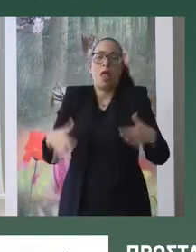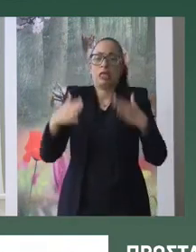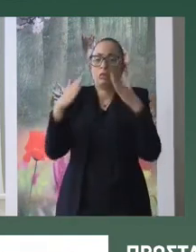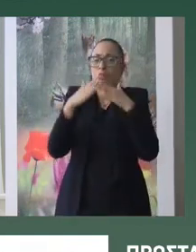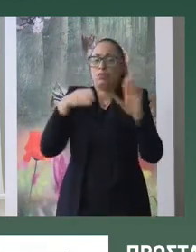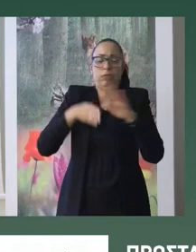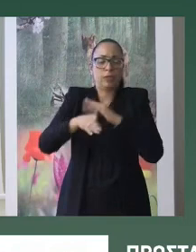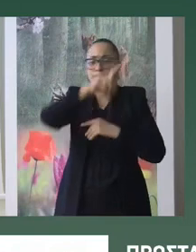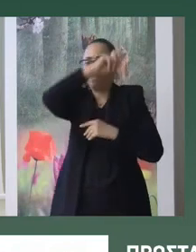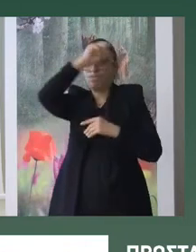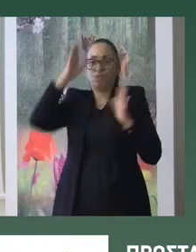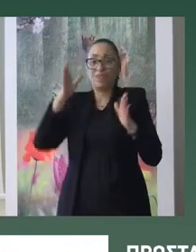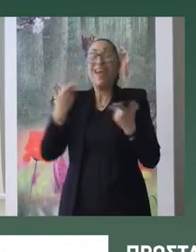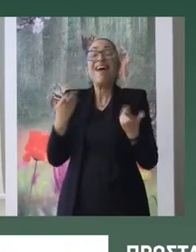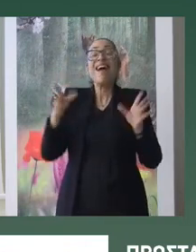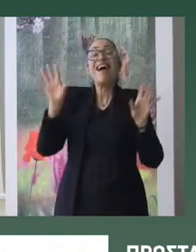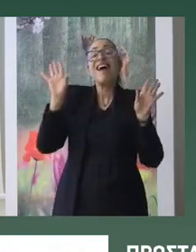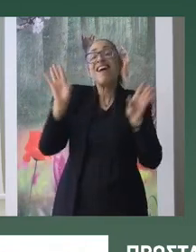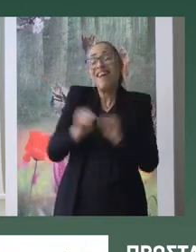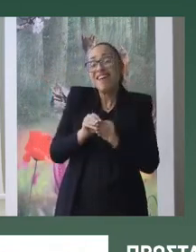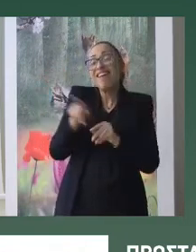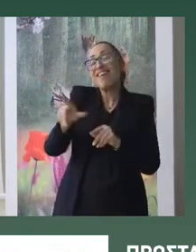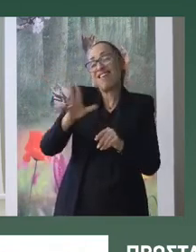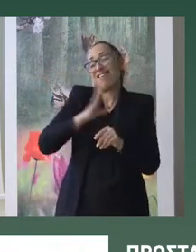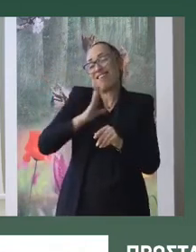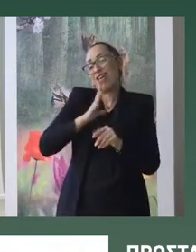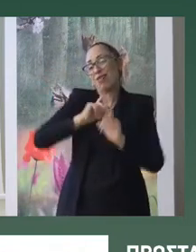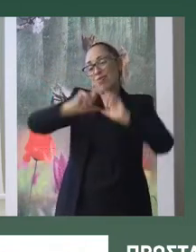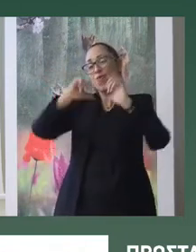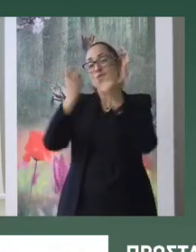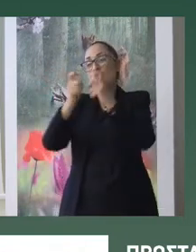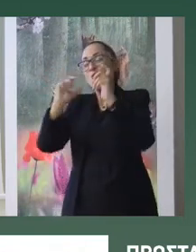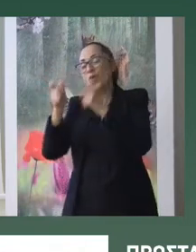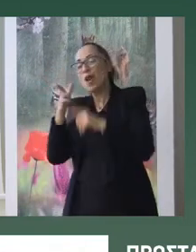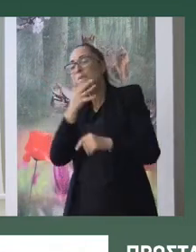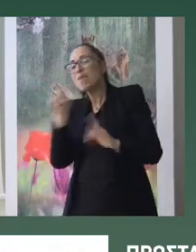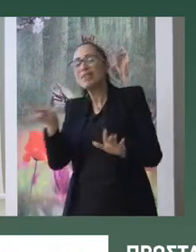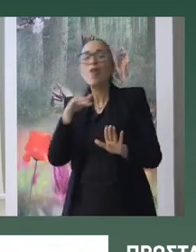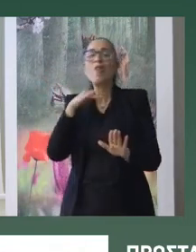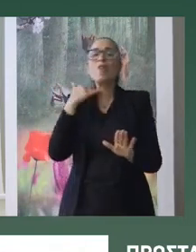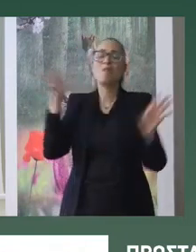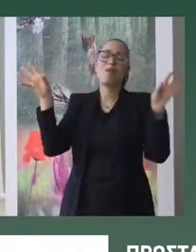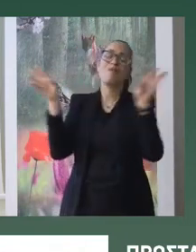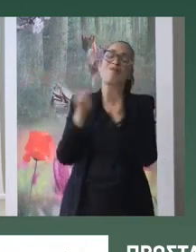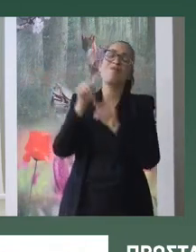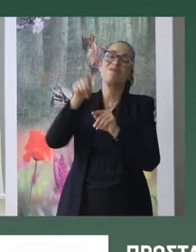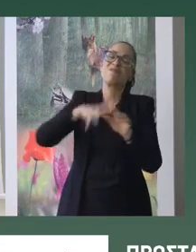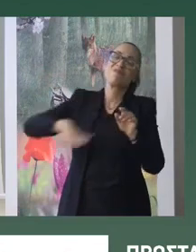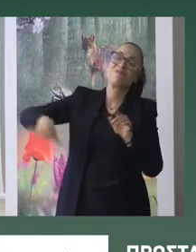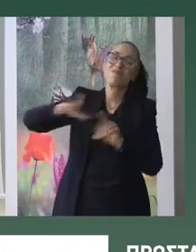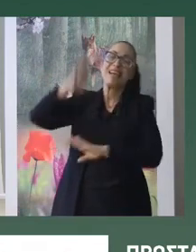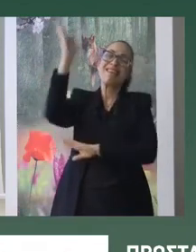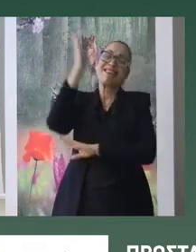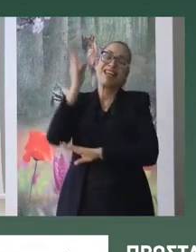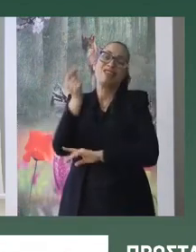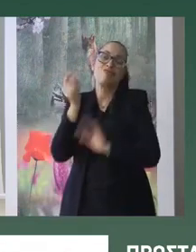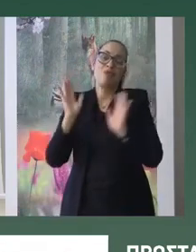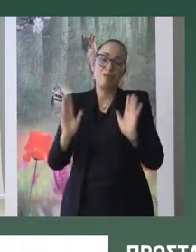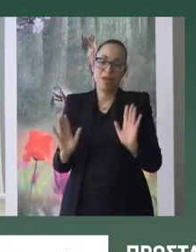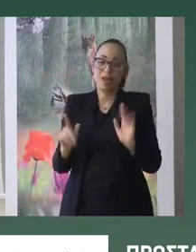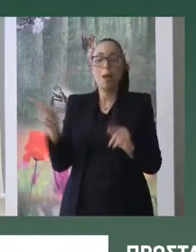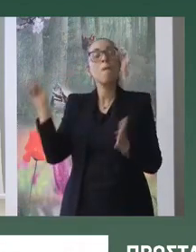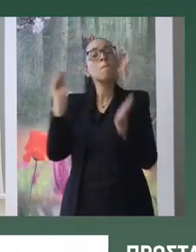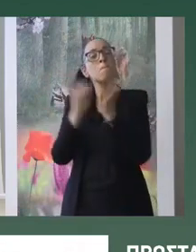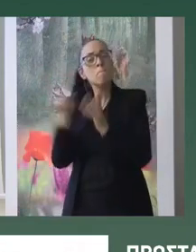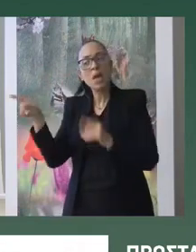σπίτια. Άρα λοιπόν τα χαμηλά εισοδήματα είναι και τα πρώτα θύματα της κλιματικής κρίσης και στο αστικό περιβάλλον. Κάναμε επίσης μια αποτύπωση